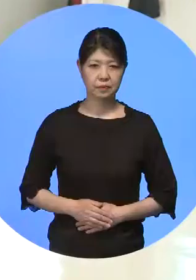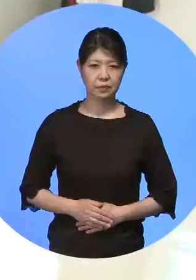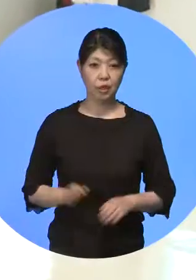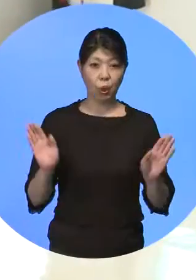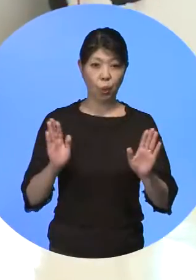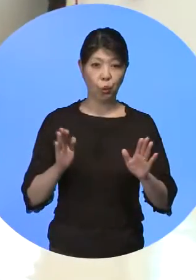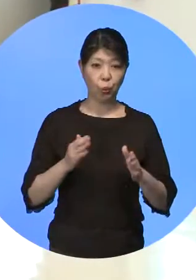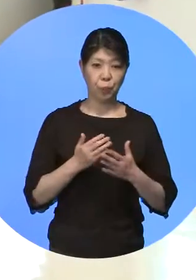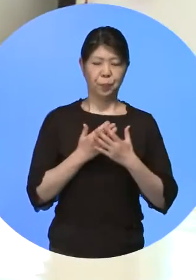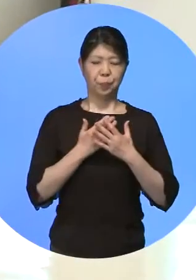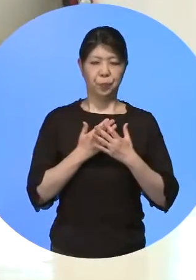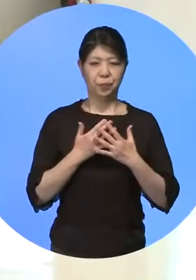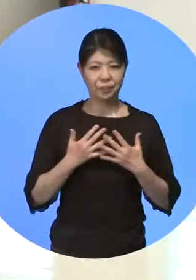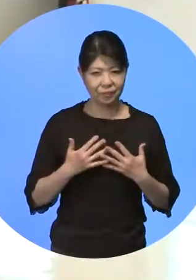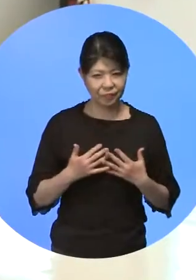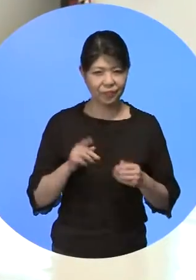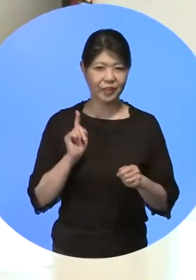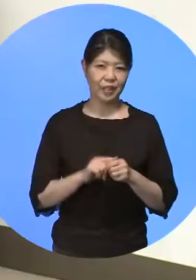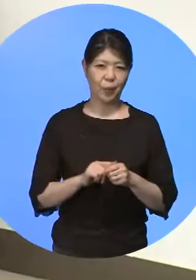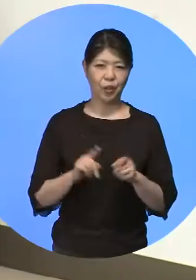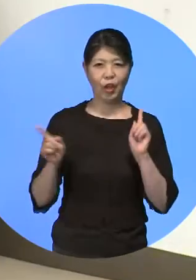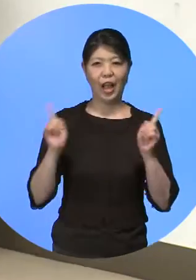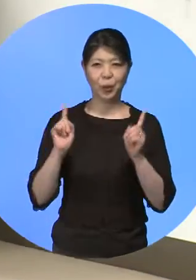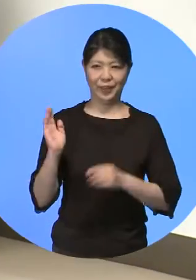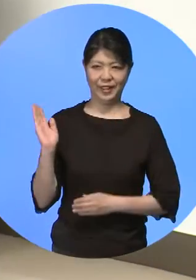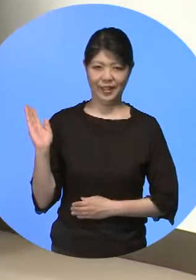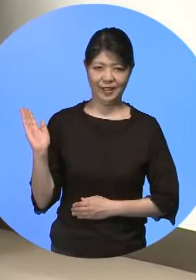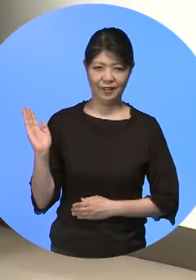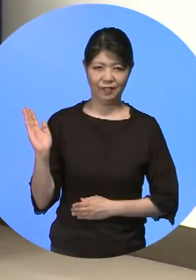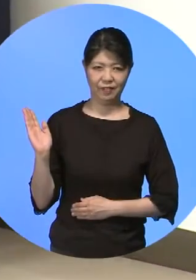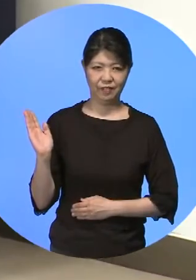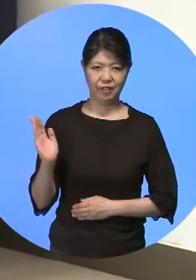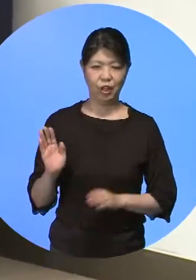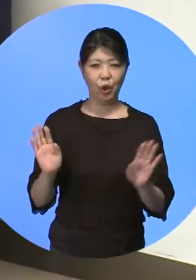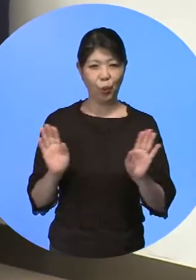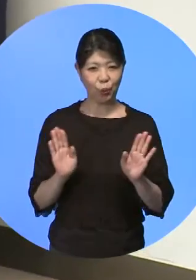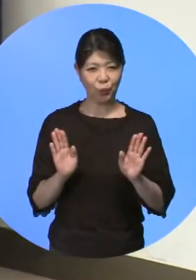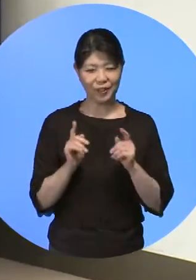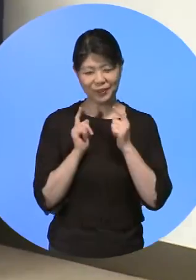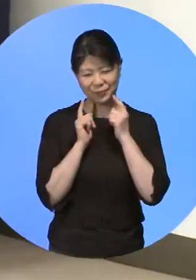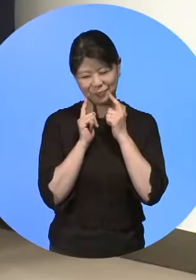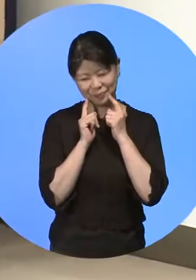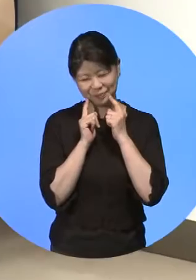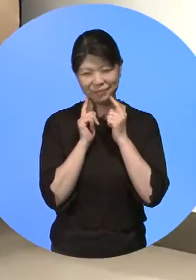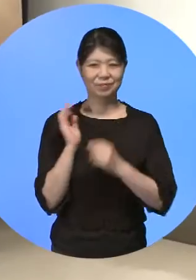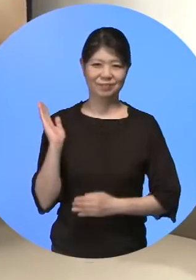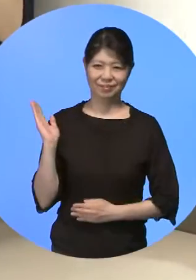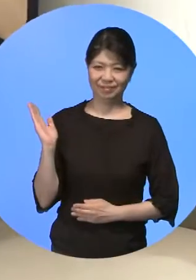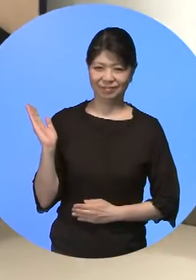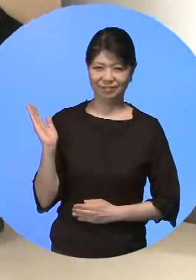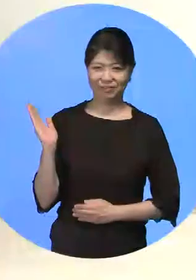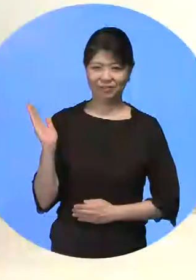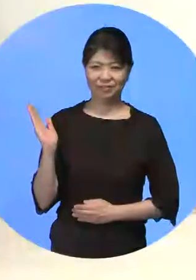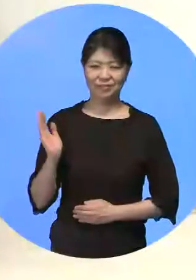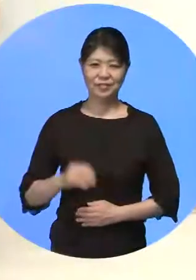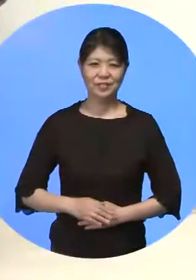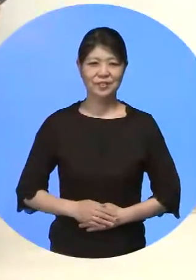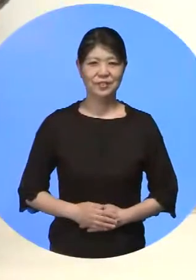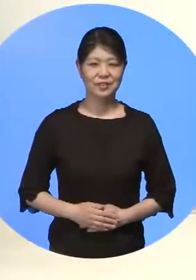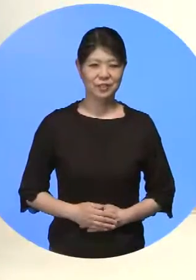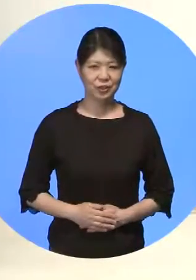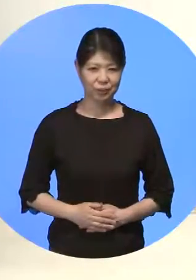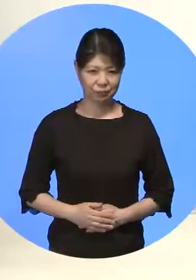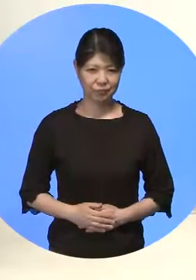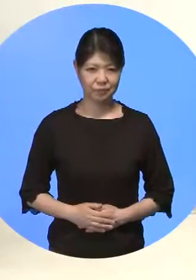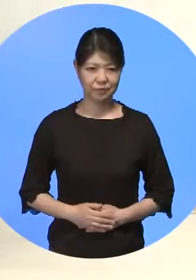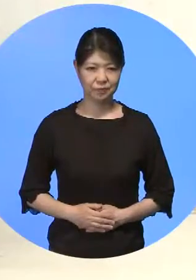まずは子どもたちの緊張をほぐすためにリズム遊びからスタート。子どもたちからは自然と笑顔が出て